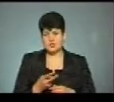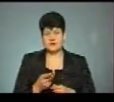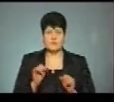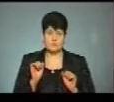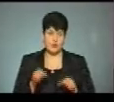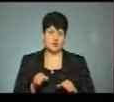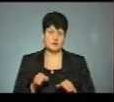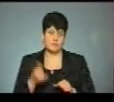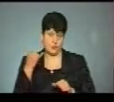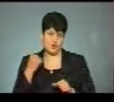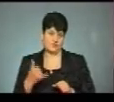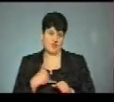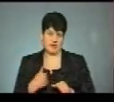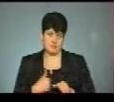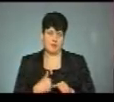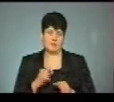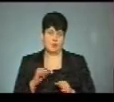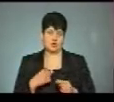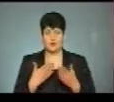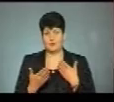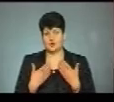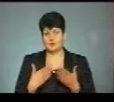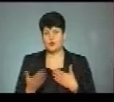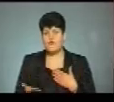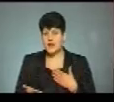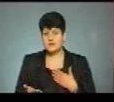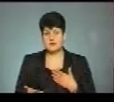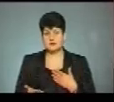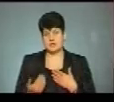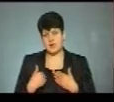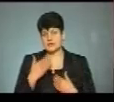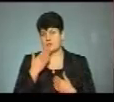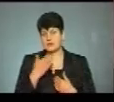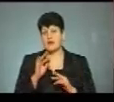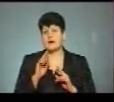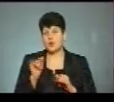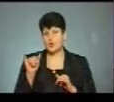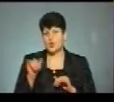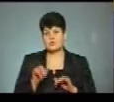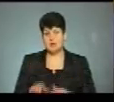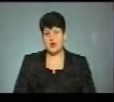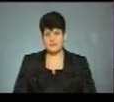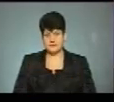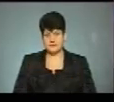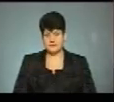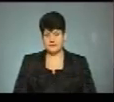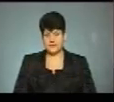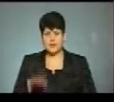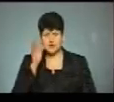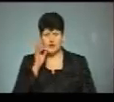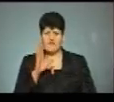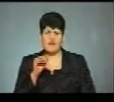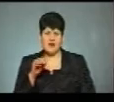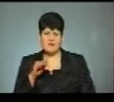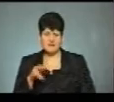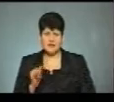може подзвонити до мене, ми можемо поспілкуватися. Я запитаю, як в нього справа. Солодощі, вафлі,